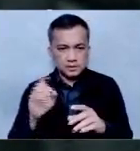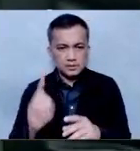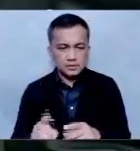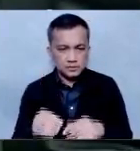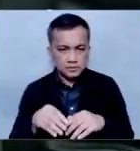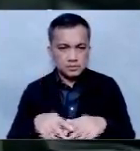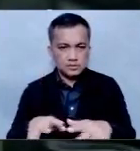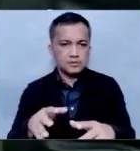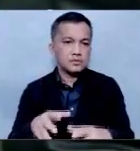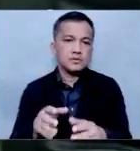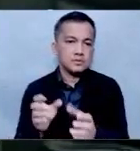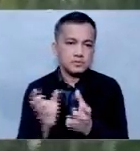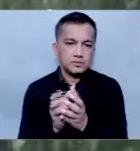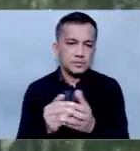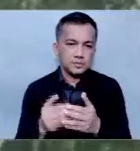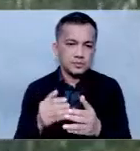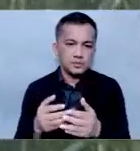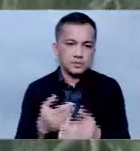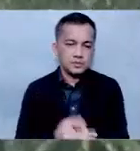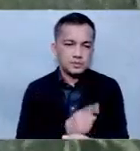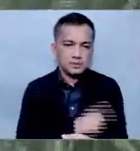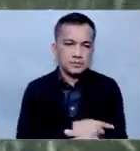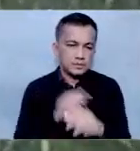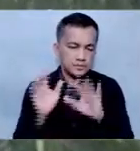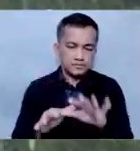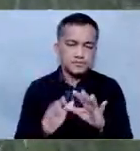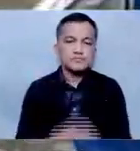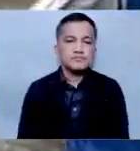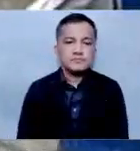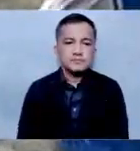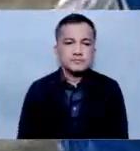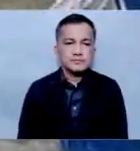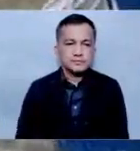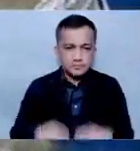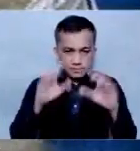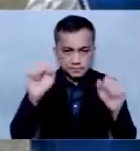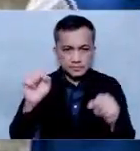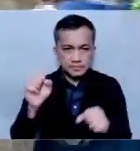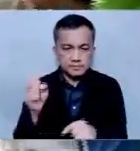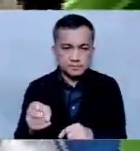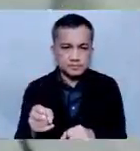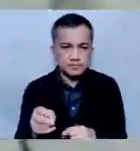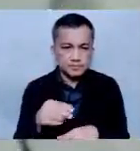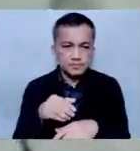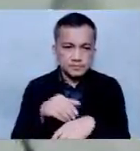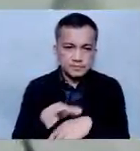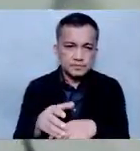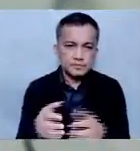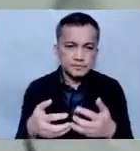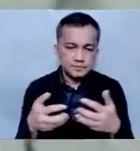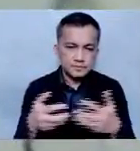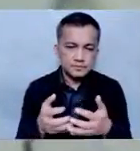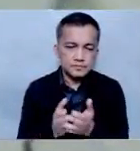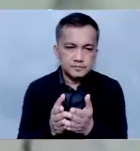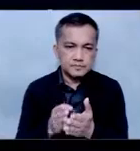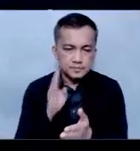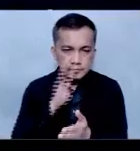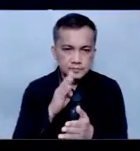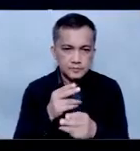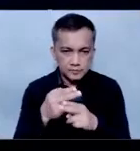pa dumating yung malaking ulan. Ipinag-utos na rin ng Pangulo ang pagpapadala ng mga rubber boats sa Bicol sa lalong madaling